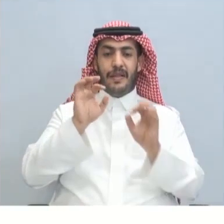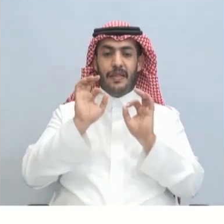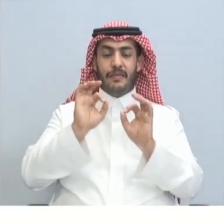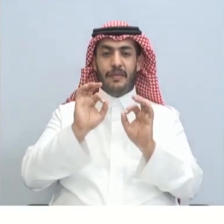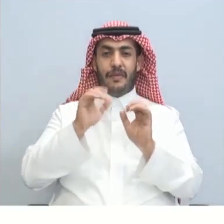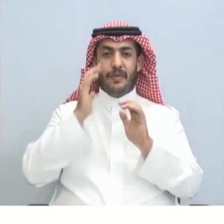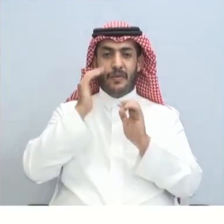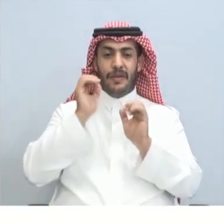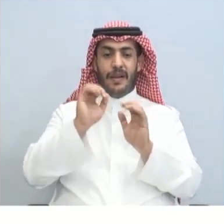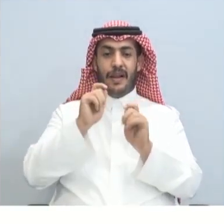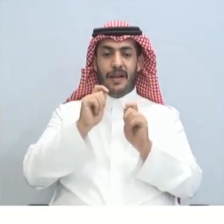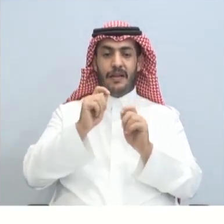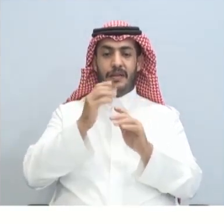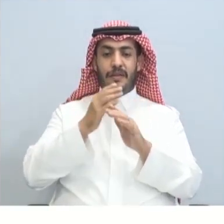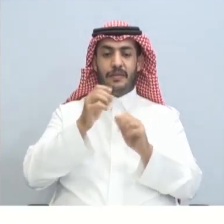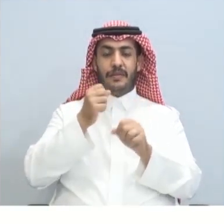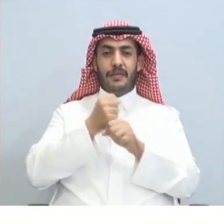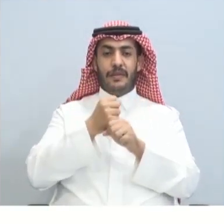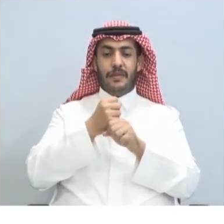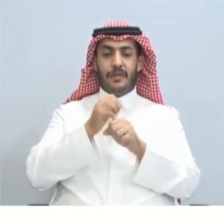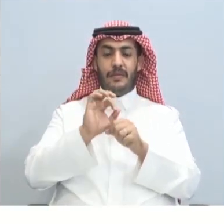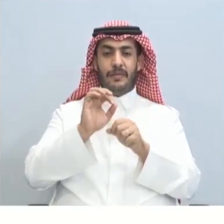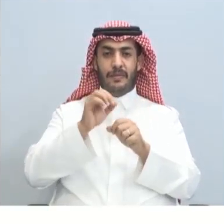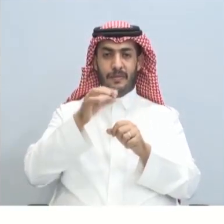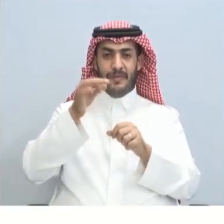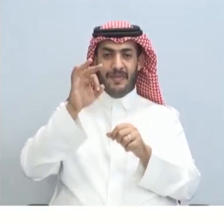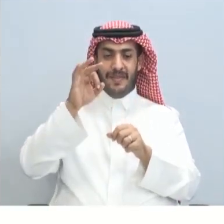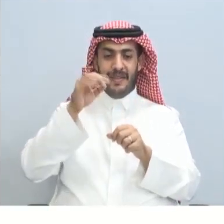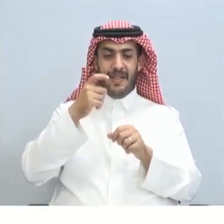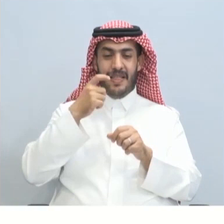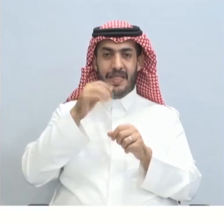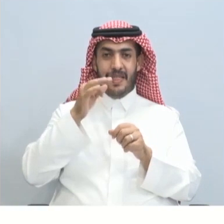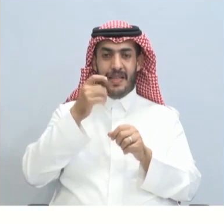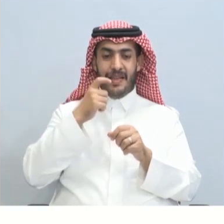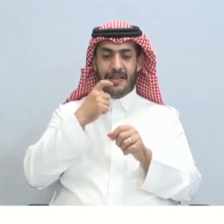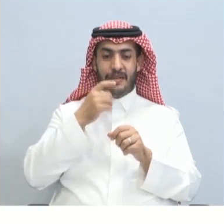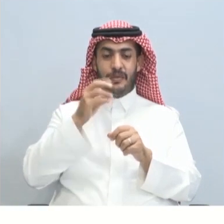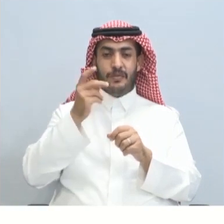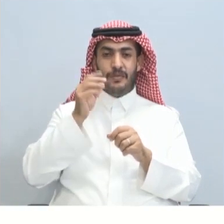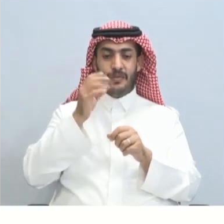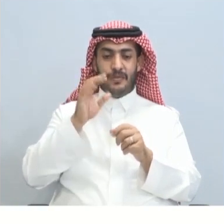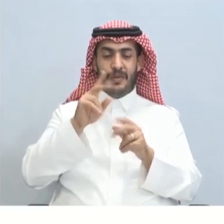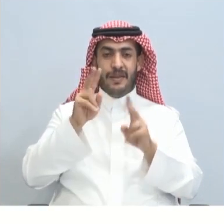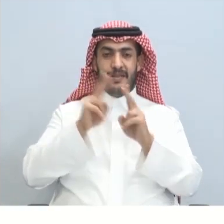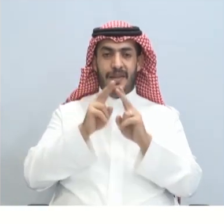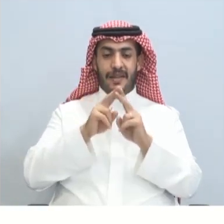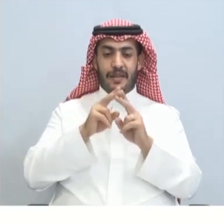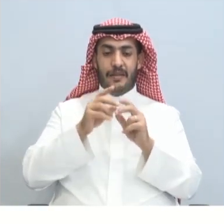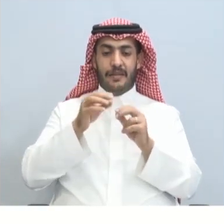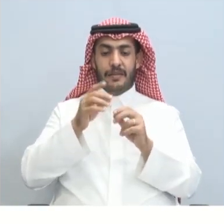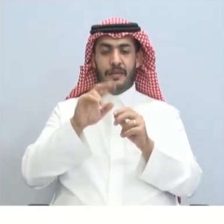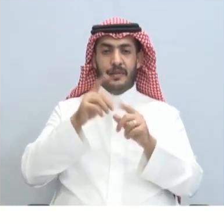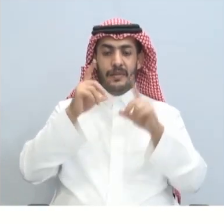الطبيعيه الاصليه تستعمل في العملات المعدنيه والمجوهرات وكذلك في الاسلاك